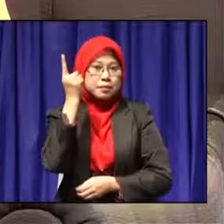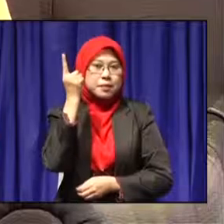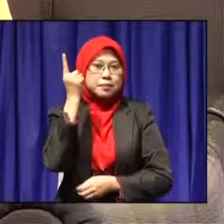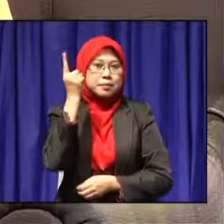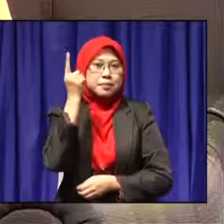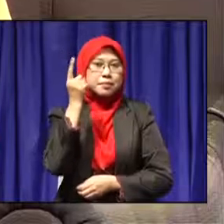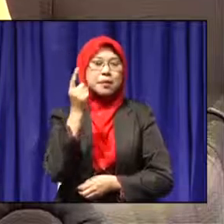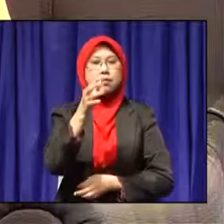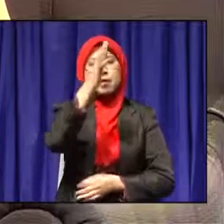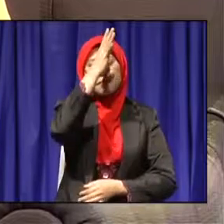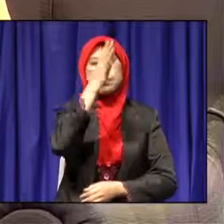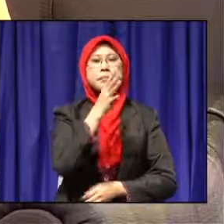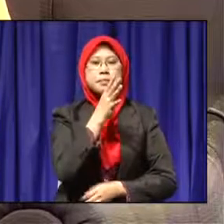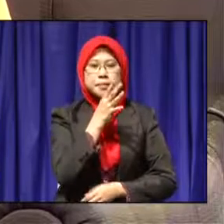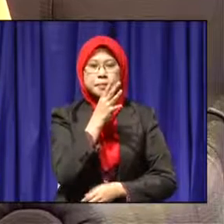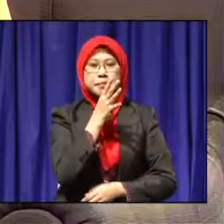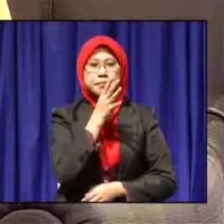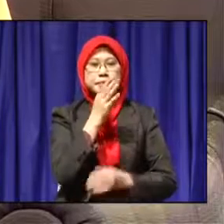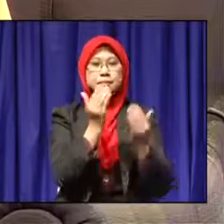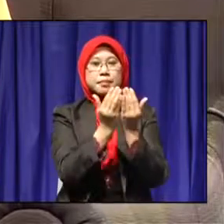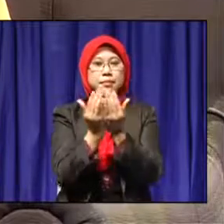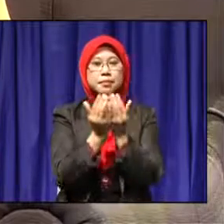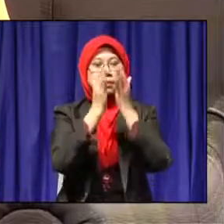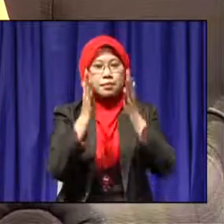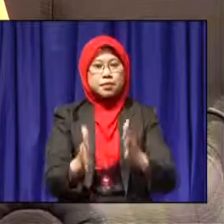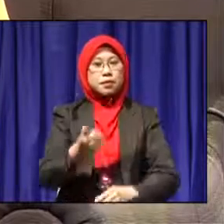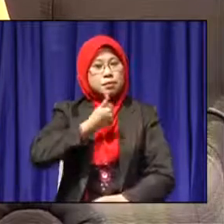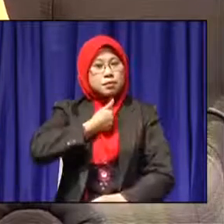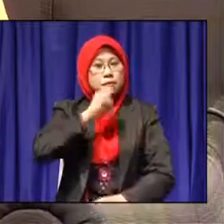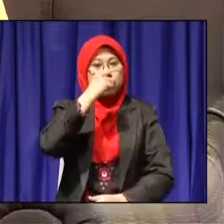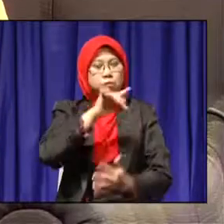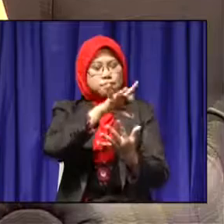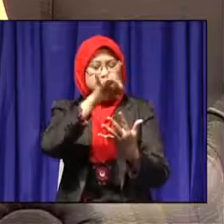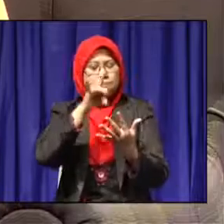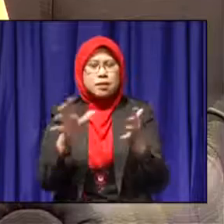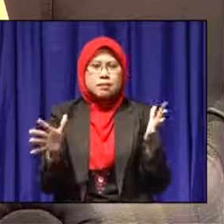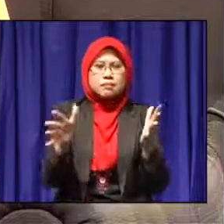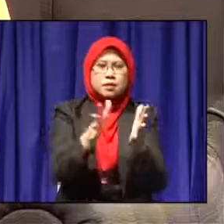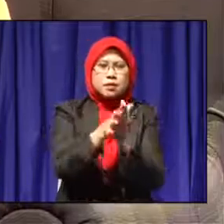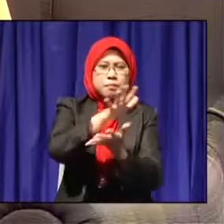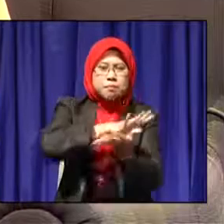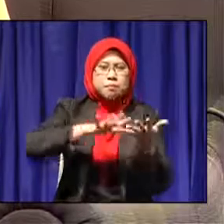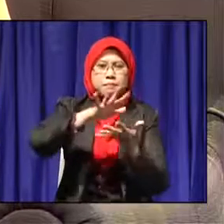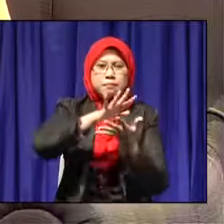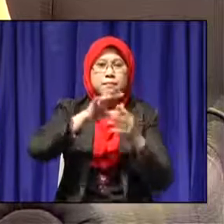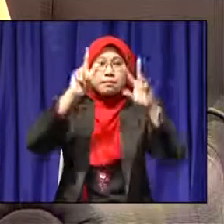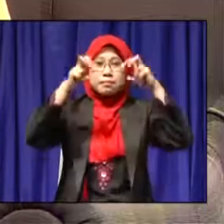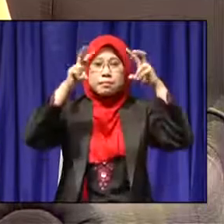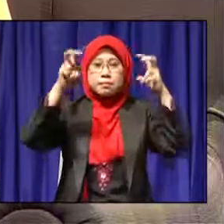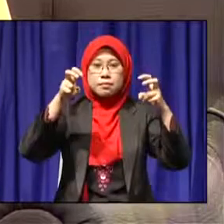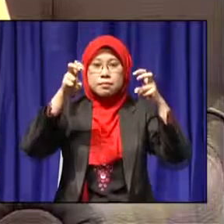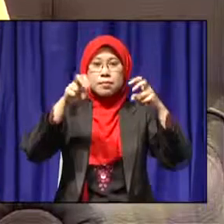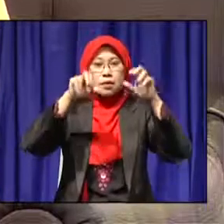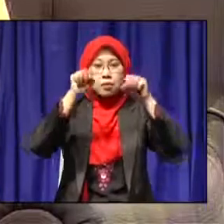ibu Bapa murid murid itu sendiri untuk memilih gabungan mata pelajaran yang